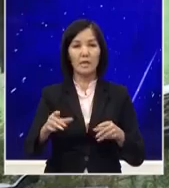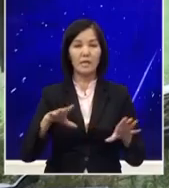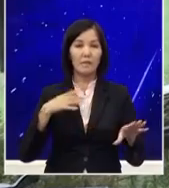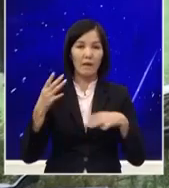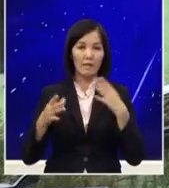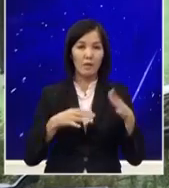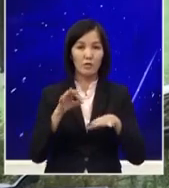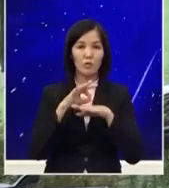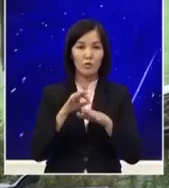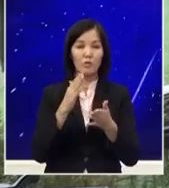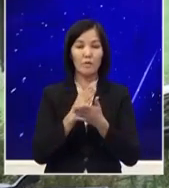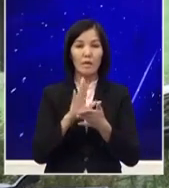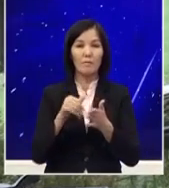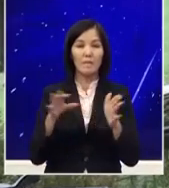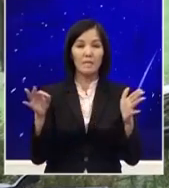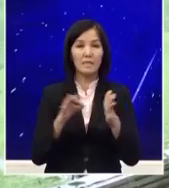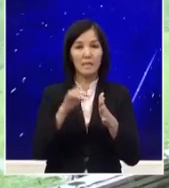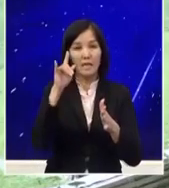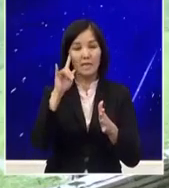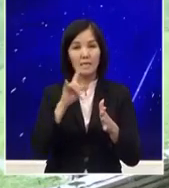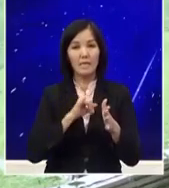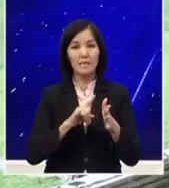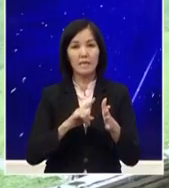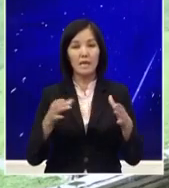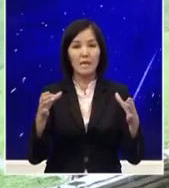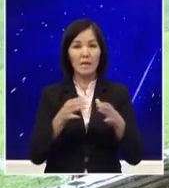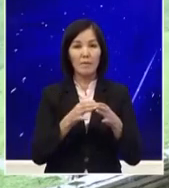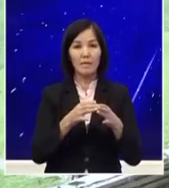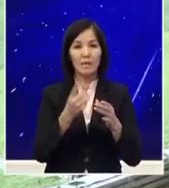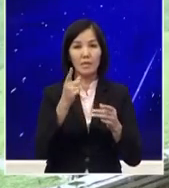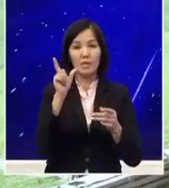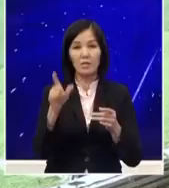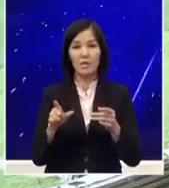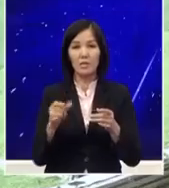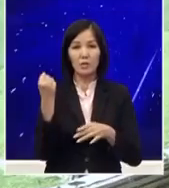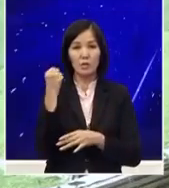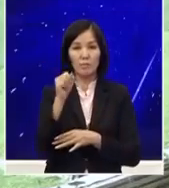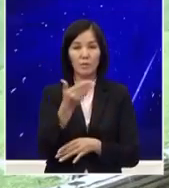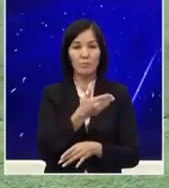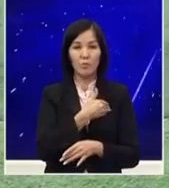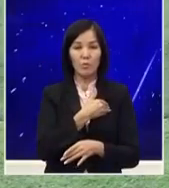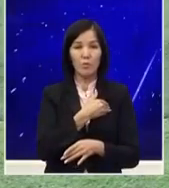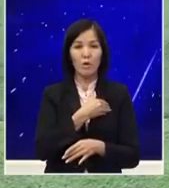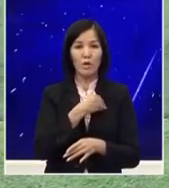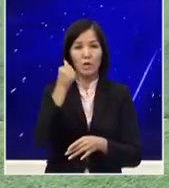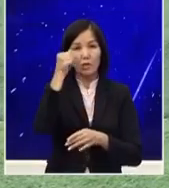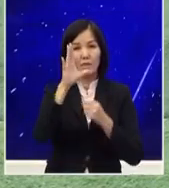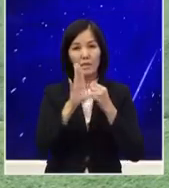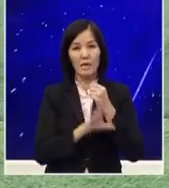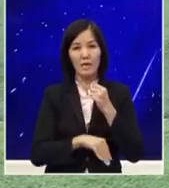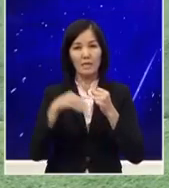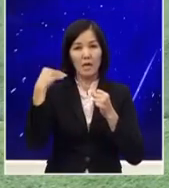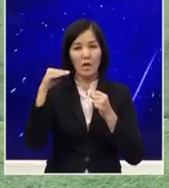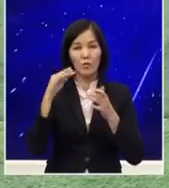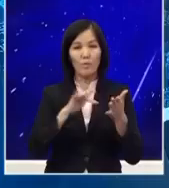жатыр. Олардың басты мақсаты Қазақстан чемпионатында командалық және жекелей сында жүлдегер атану. Ел біріншілігі жыл аяғында Ақтөбе қаласында